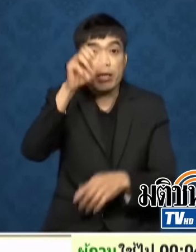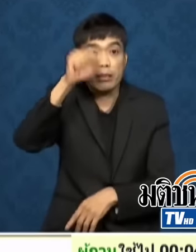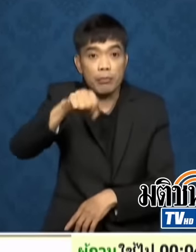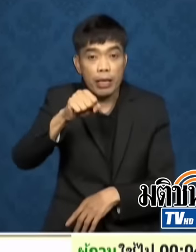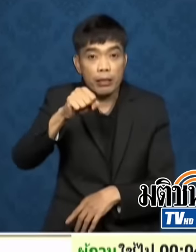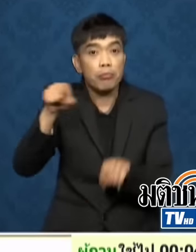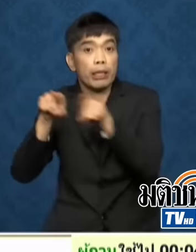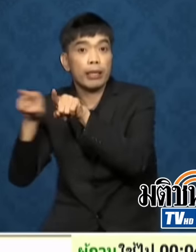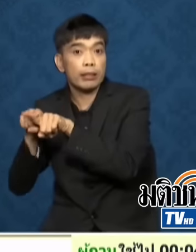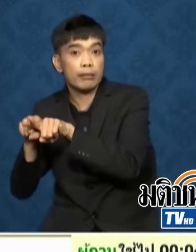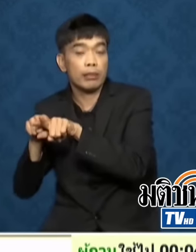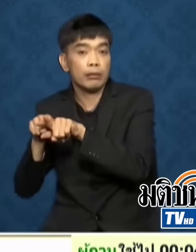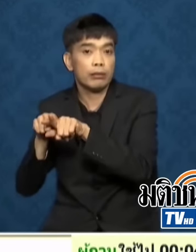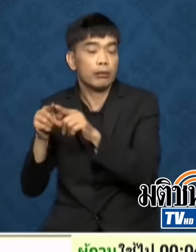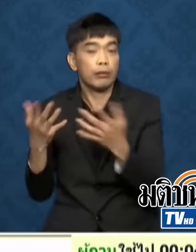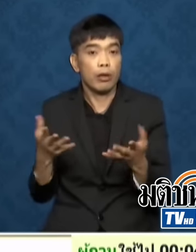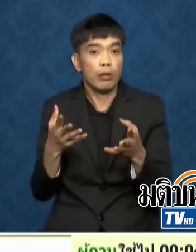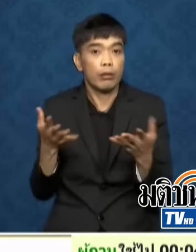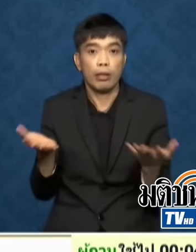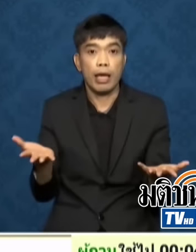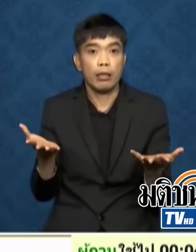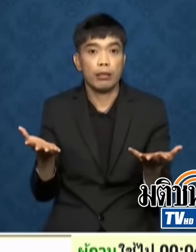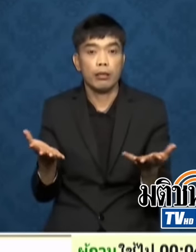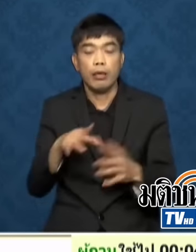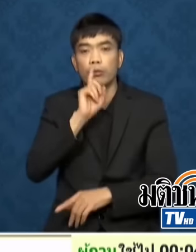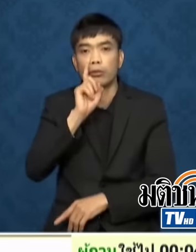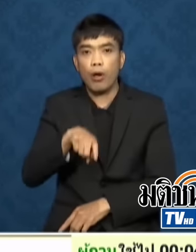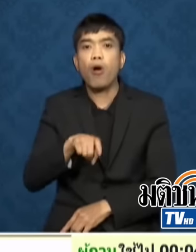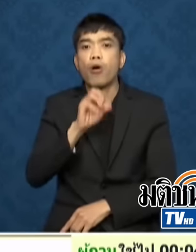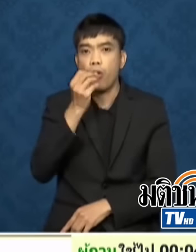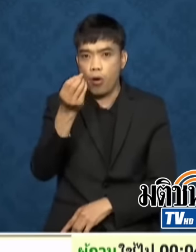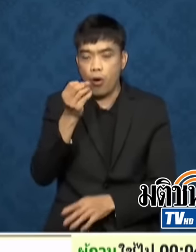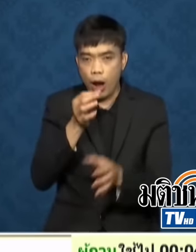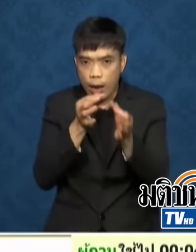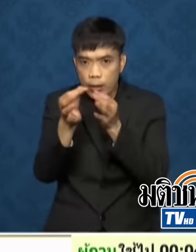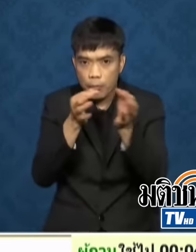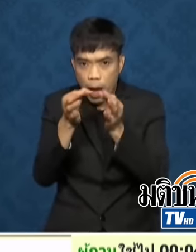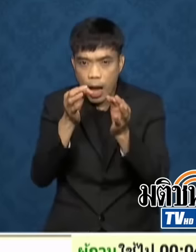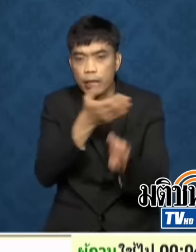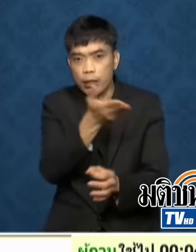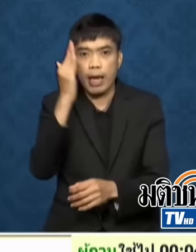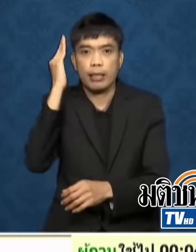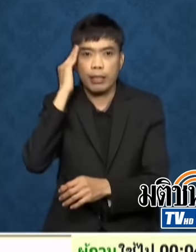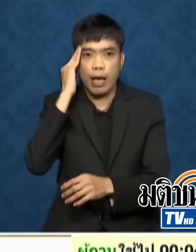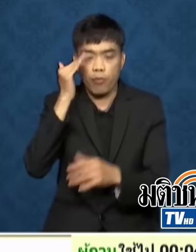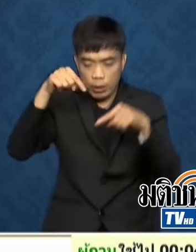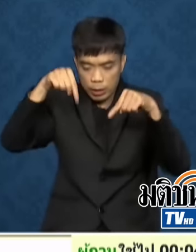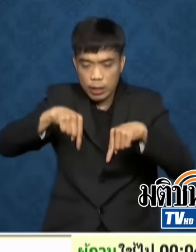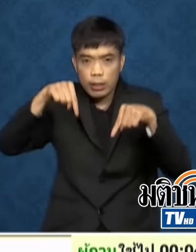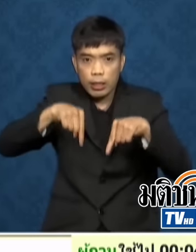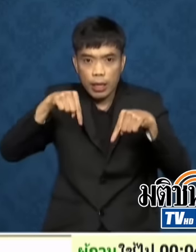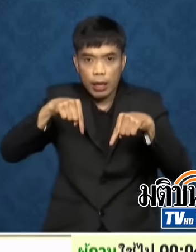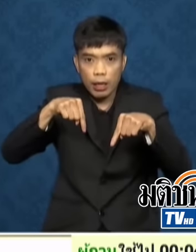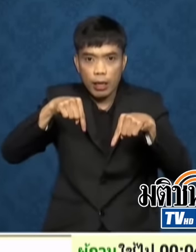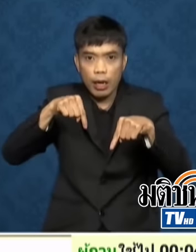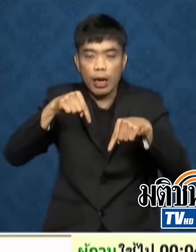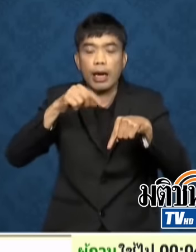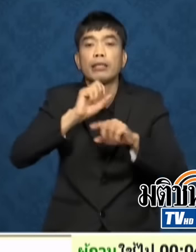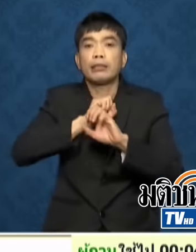ถามครั้งนี้นะครับท่านสามารถแสดงให้ที่ประชุมของสภาเห็นนี้แห่งนี้นะครับเห็นได้หรือ